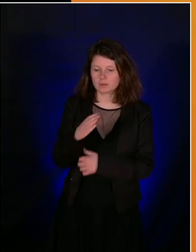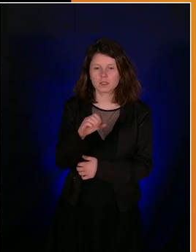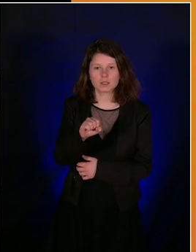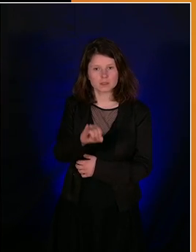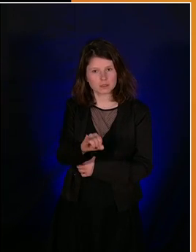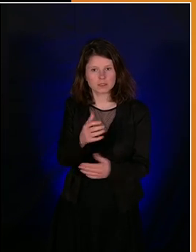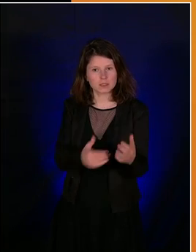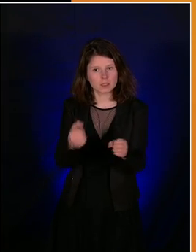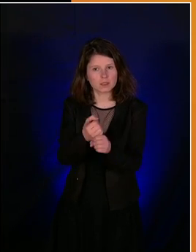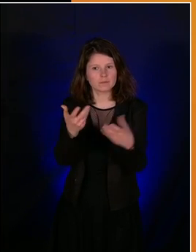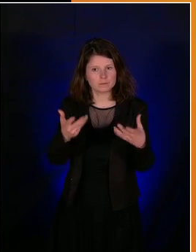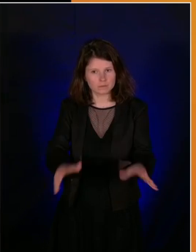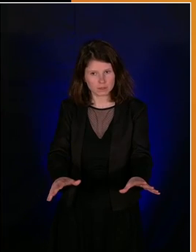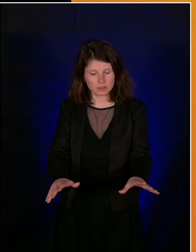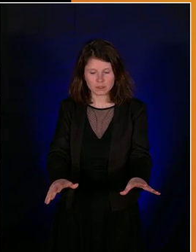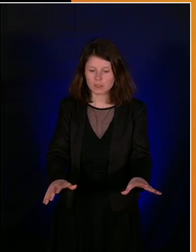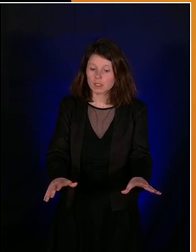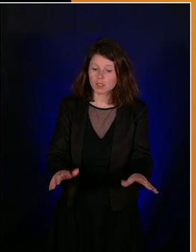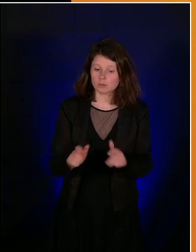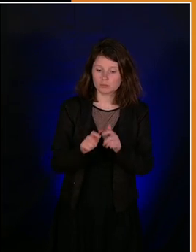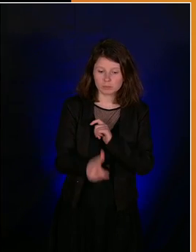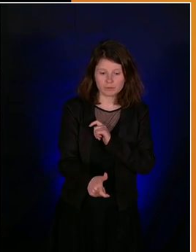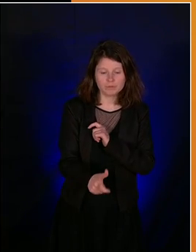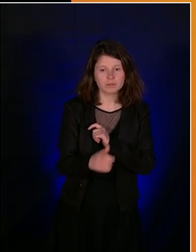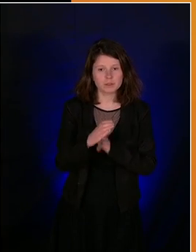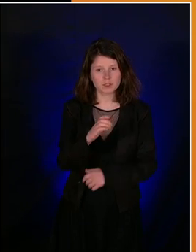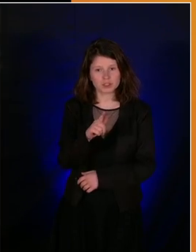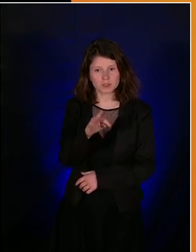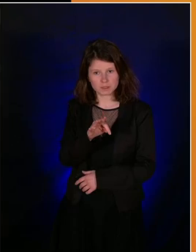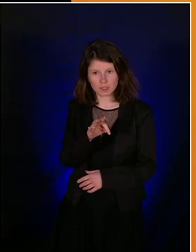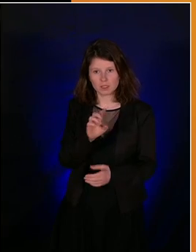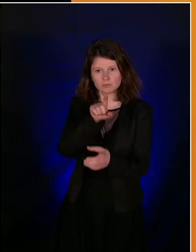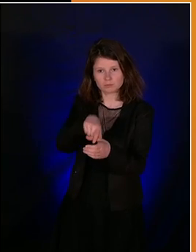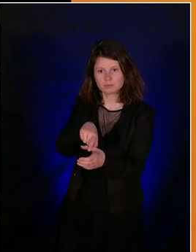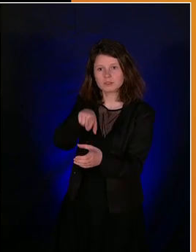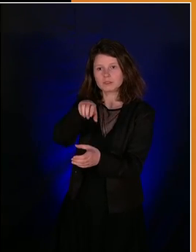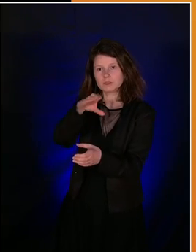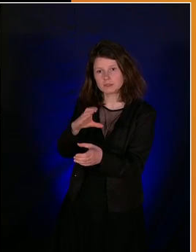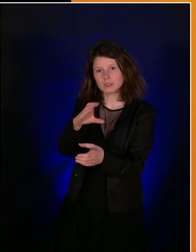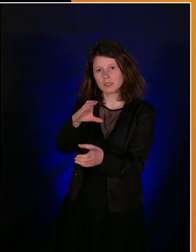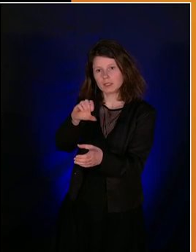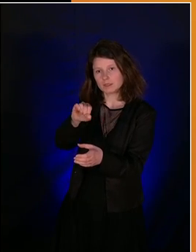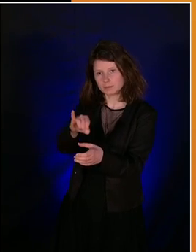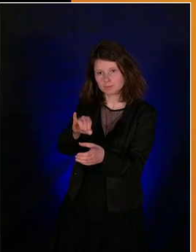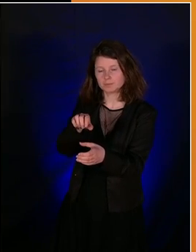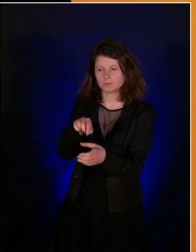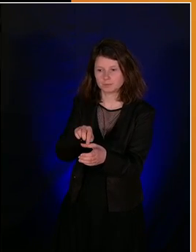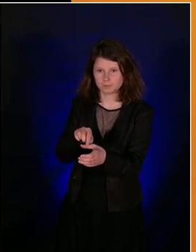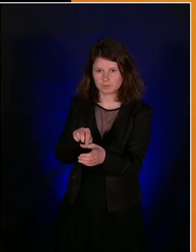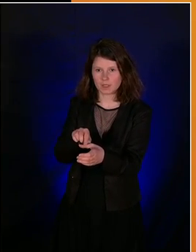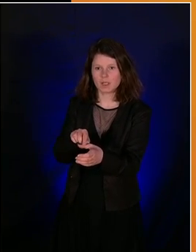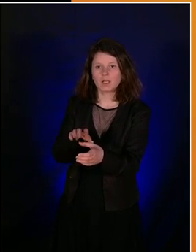CGT a adhéré à la à la CSI de même que la CGT avait été entré dans la CES en en